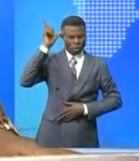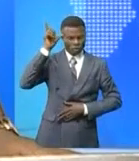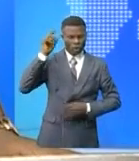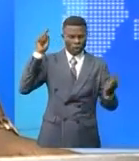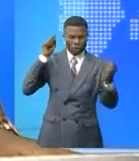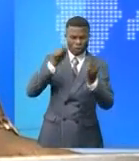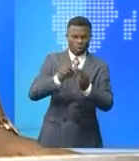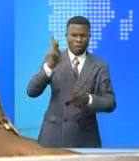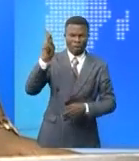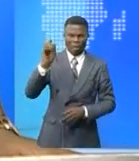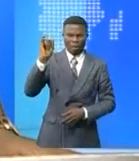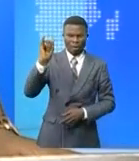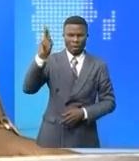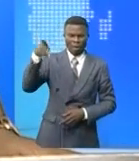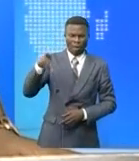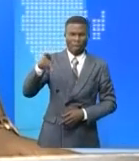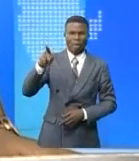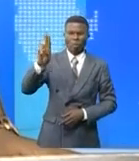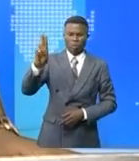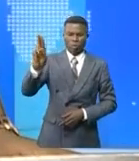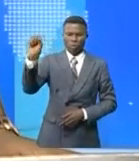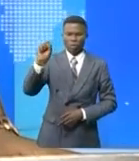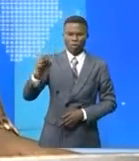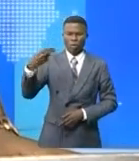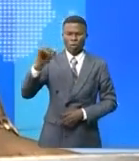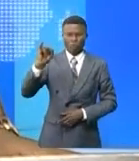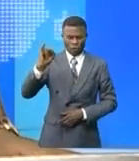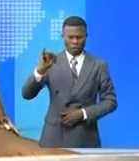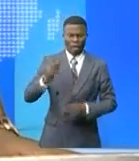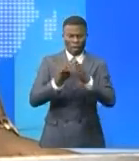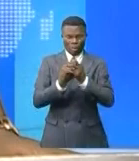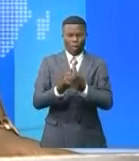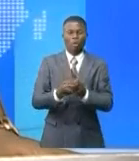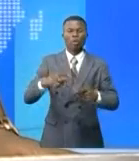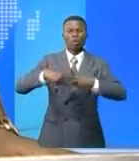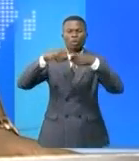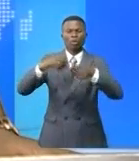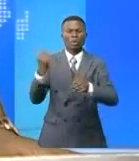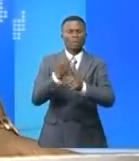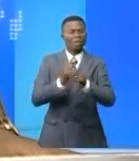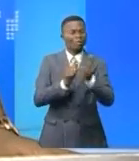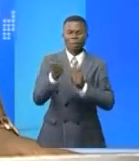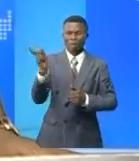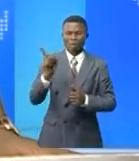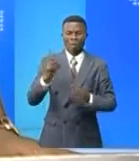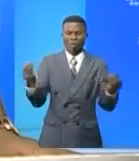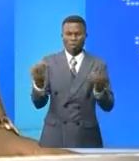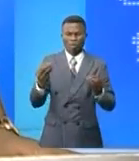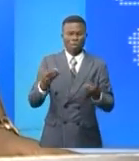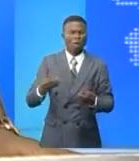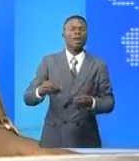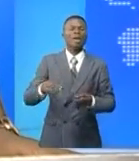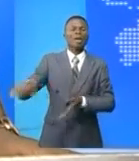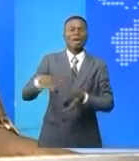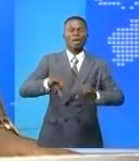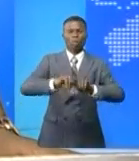sera fermée pour de travaux préliminaires sur cette route d'intérêt capital. Des mesures annoncées par le gouverneur Jacques